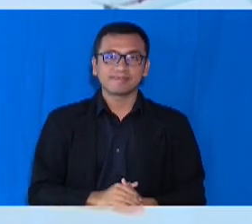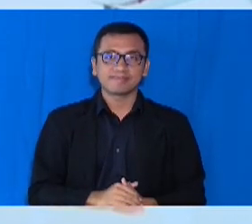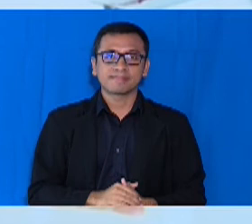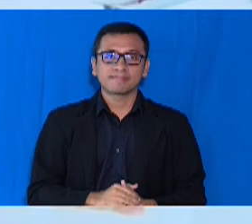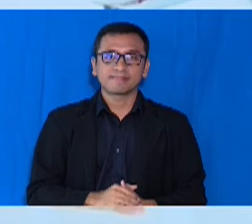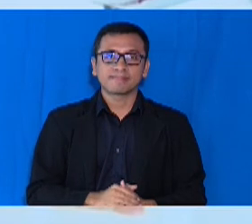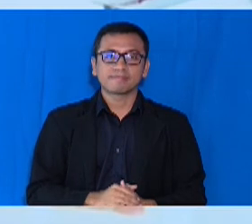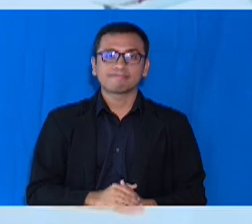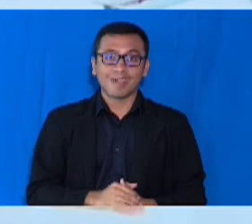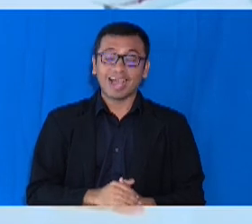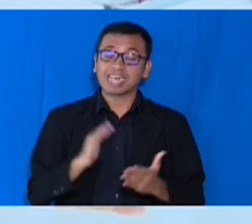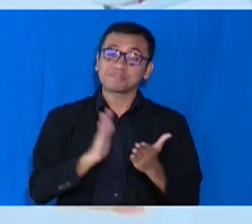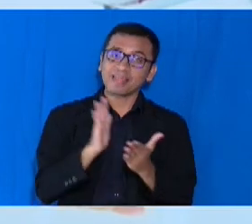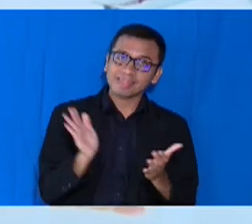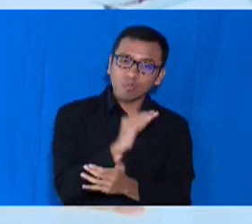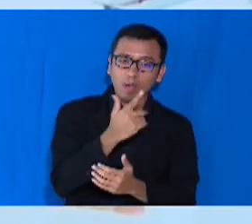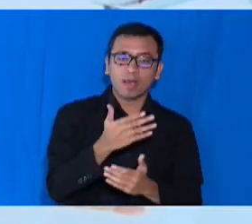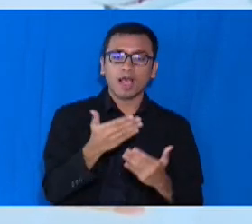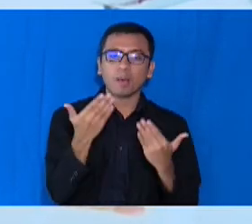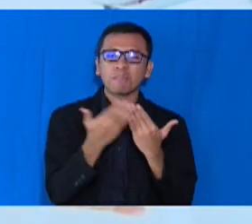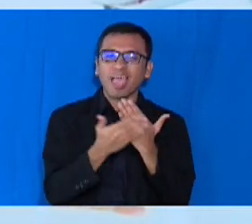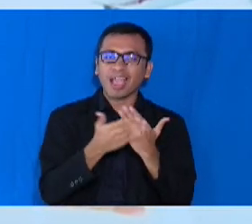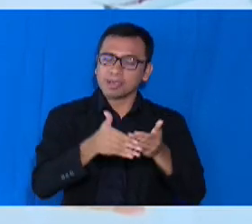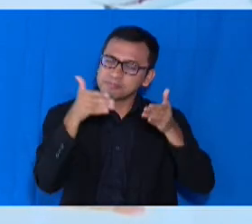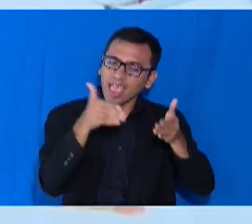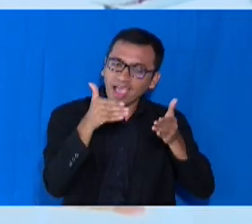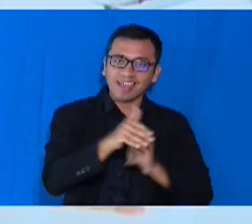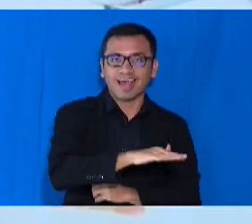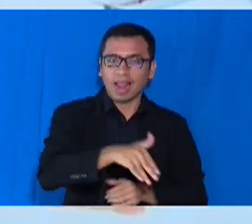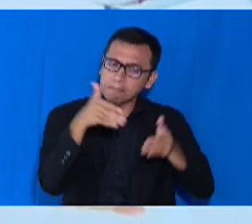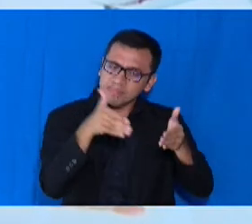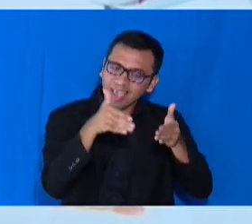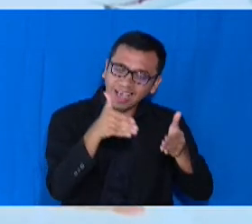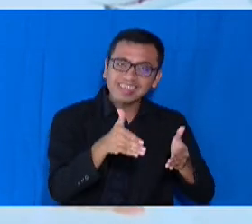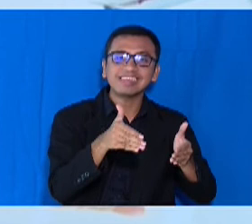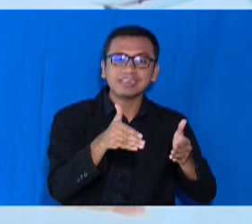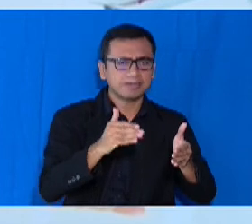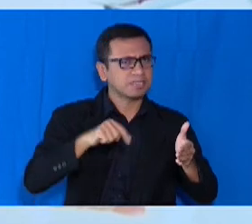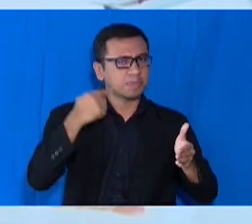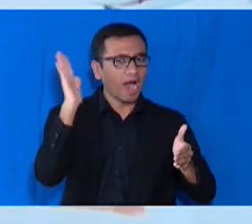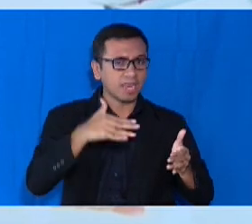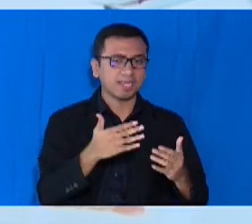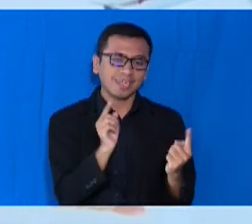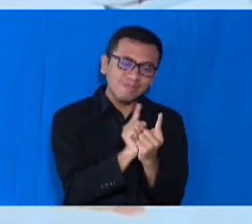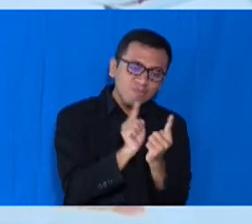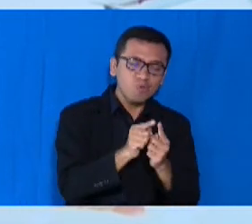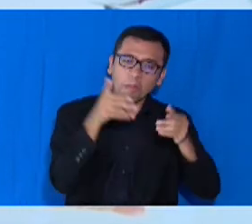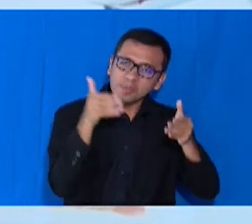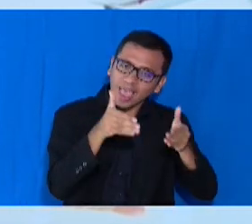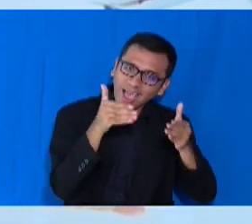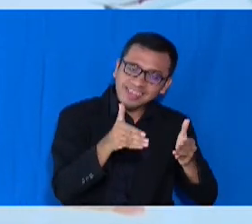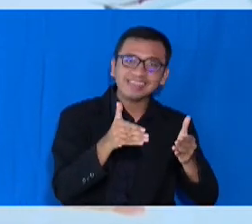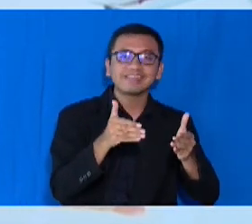memberikan kasih sayang pada anak-anak kita dengan setiap harinya diakhiri dengan